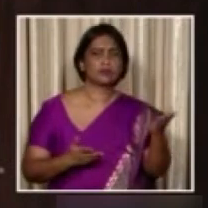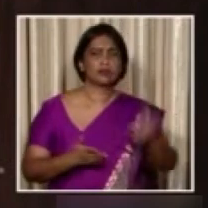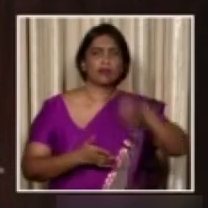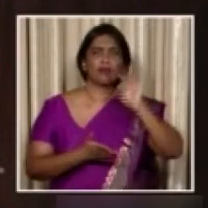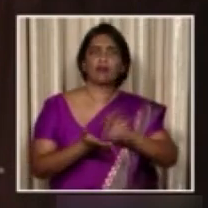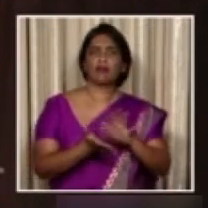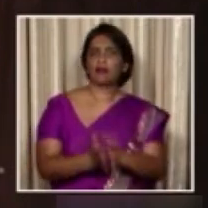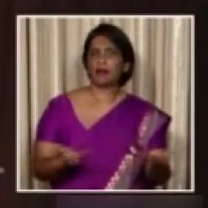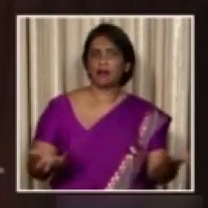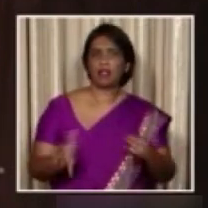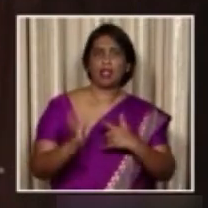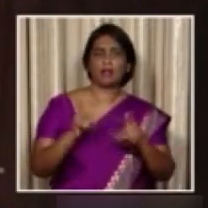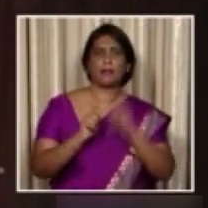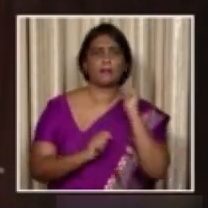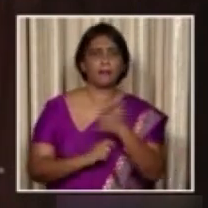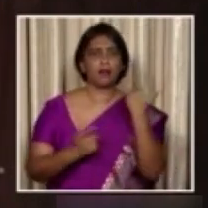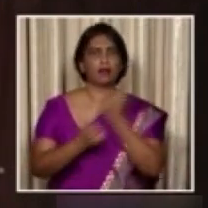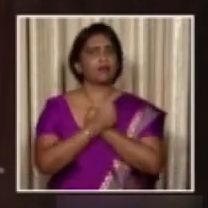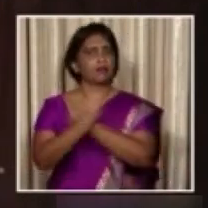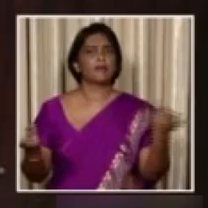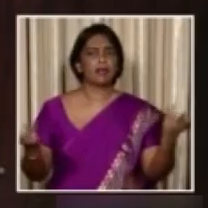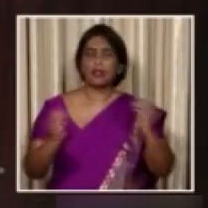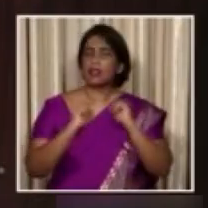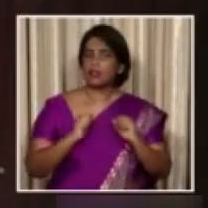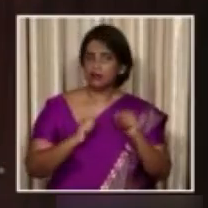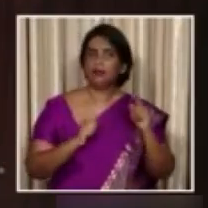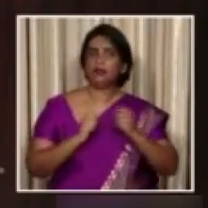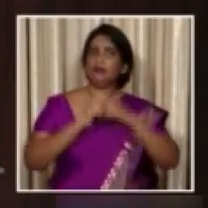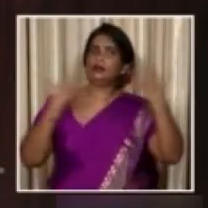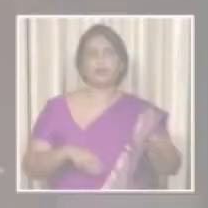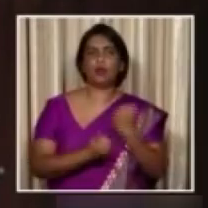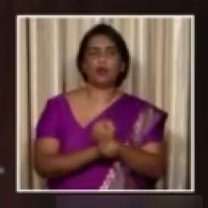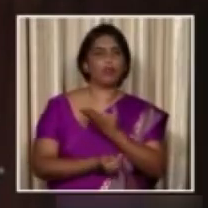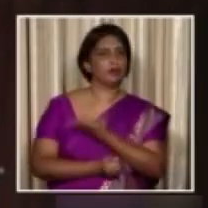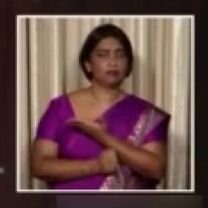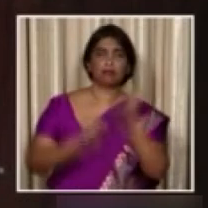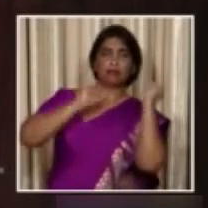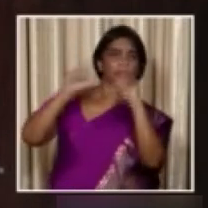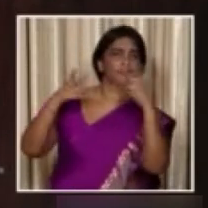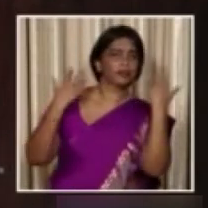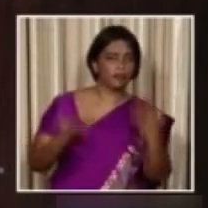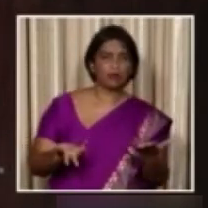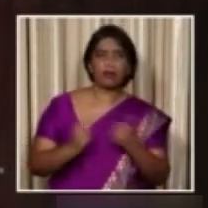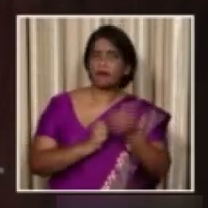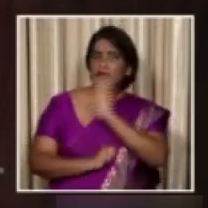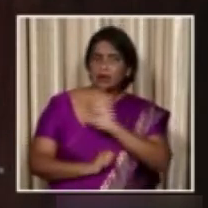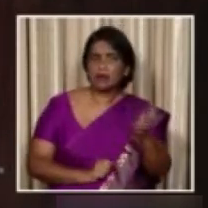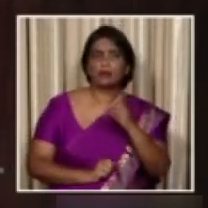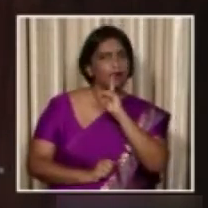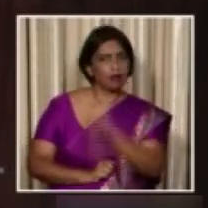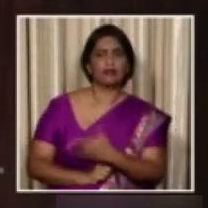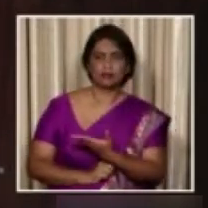කරන්න දෙයක් නැහැ. අපේ අත දෙන්න විදියකුත් නැහැ. හිරේ දාන්න විදියකුත් නැහැ. මොකද හේතුව වැඩේ කරලා ඉවරයි පොලිසිය ප්‍රසිද්ධියේ. මේවා කරන්න එපයි කියන